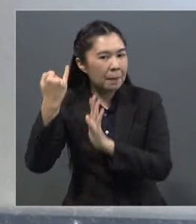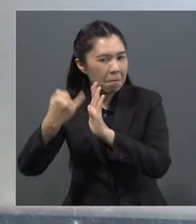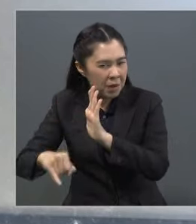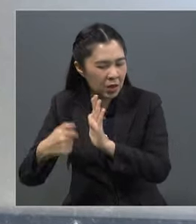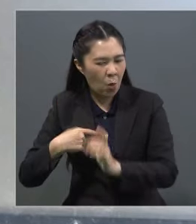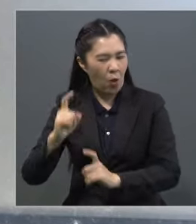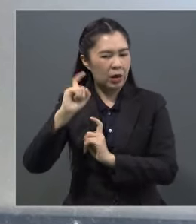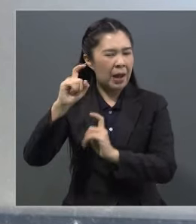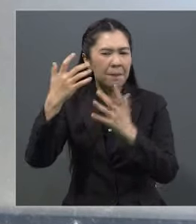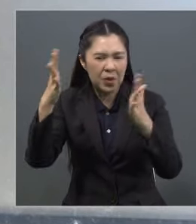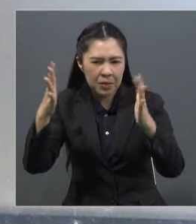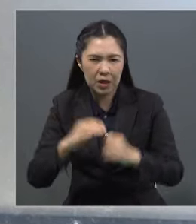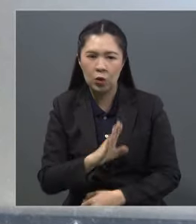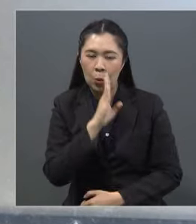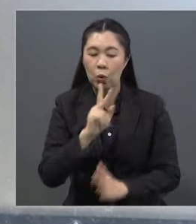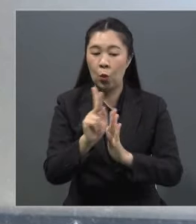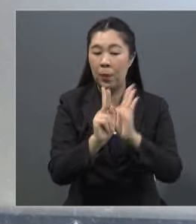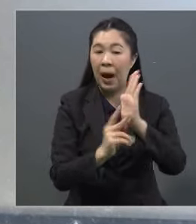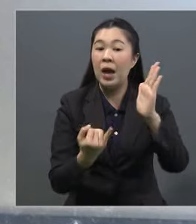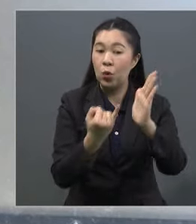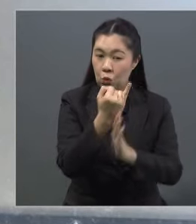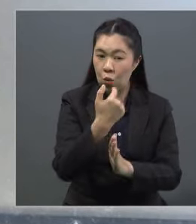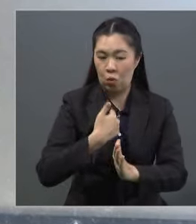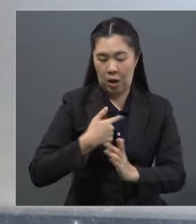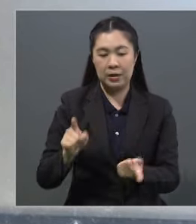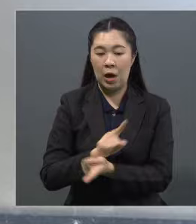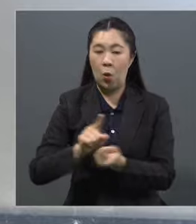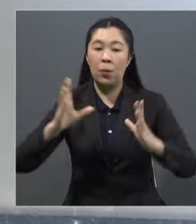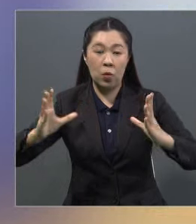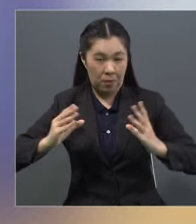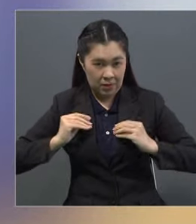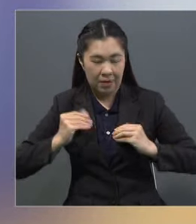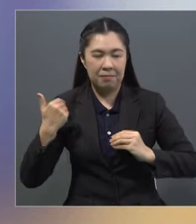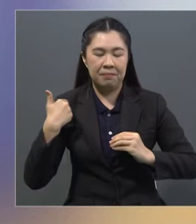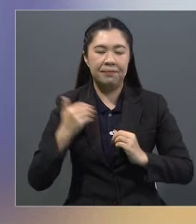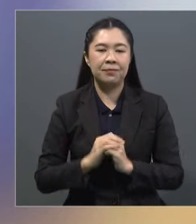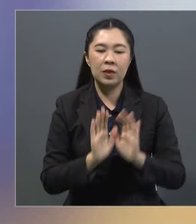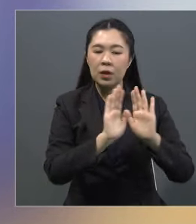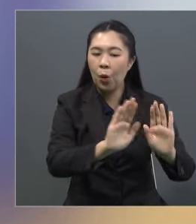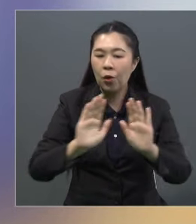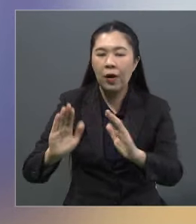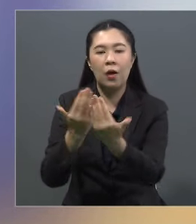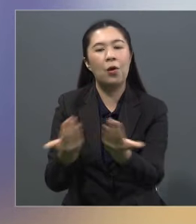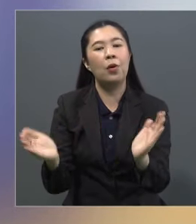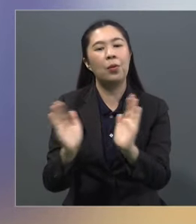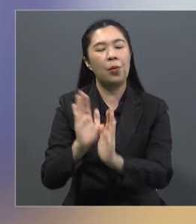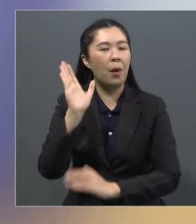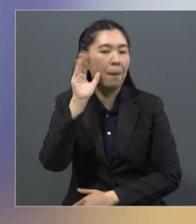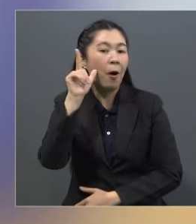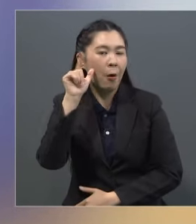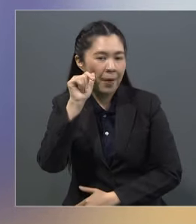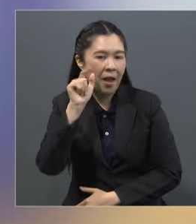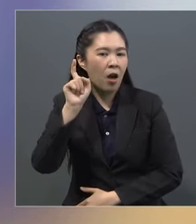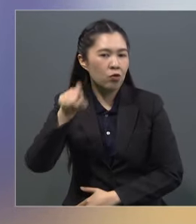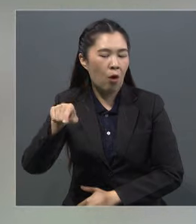ายเพราะเข้าใจว่าเมื่อถูกกฎหมายจึงเป็นสิ่งที่สังคมยอมรับทางนี้ครับได้ฝากไปถึงพ่อแม่แล้วก็ผู้ปกครองนะครับควร